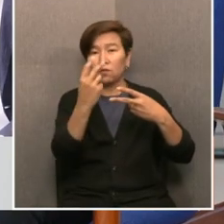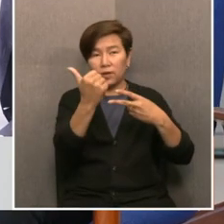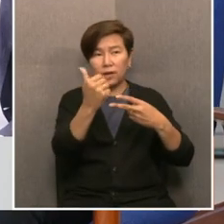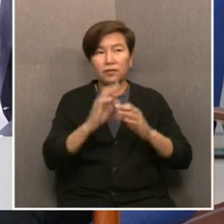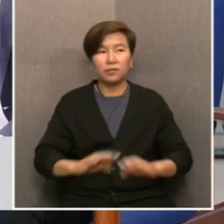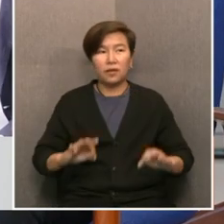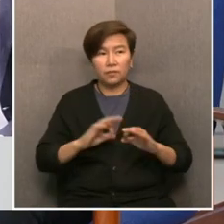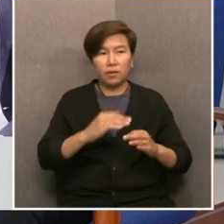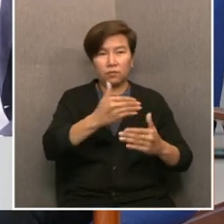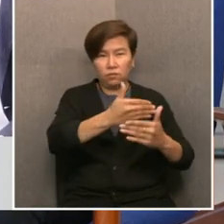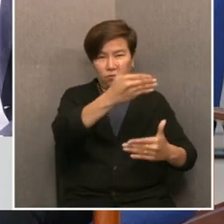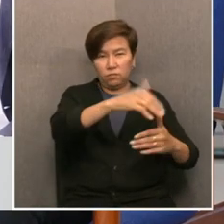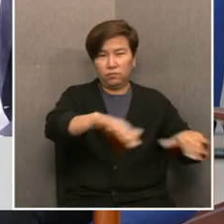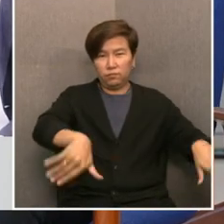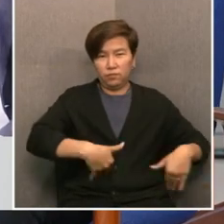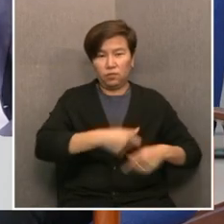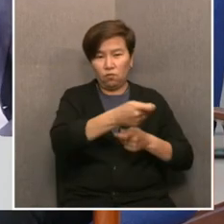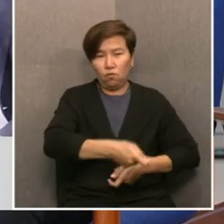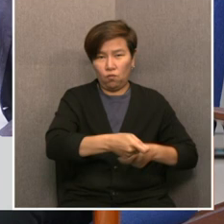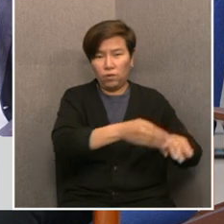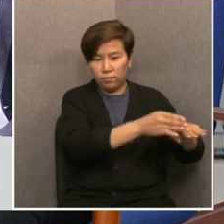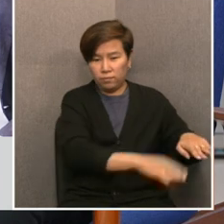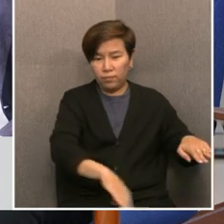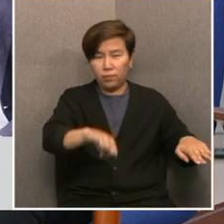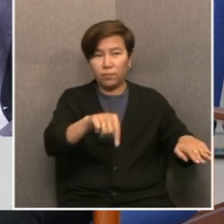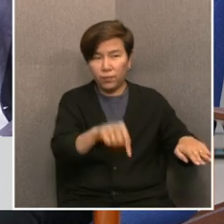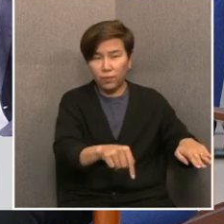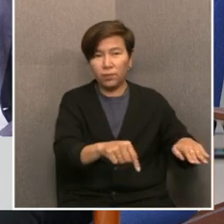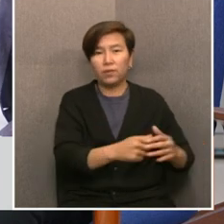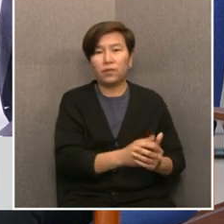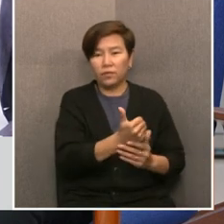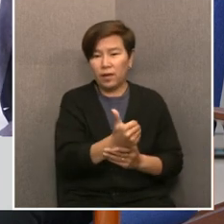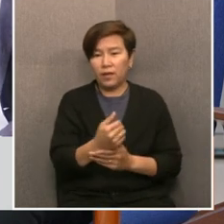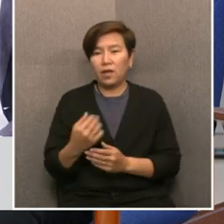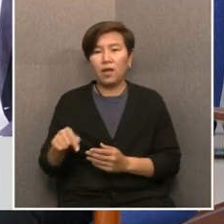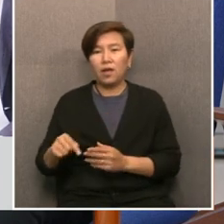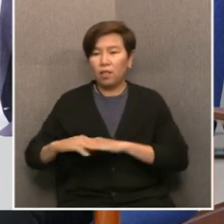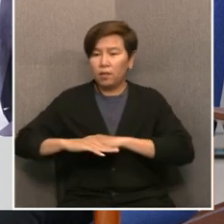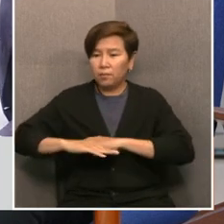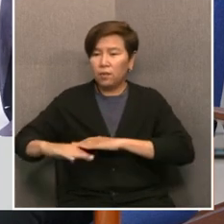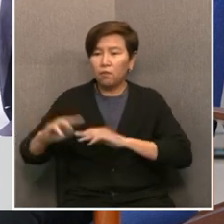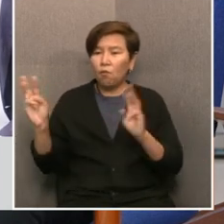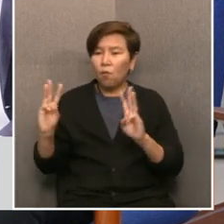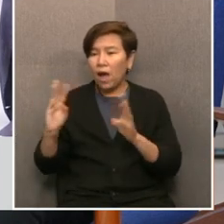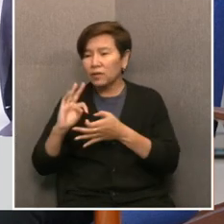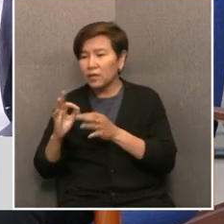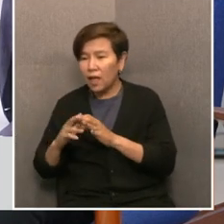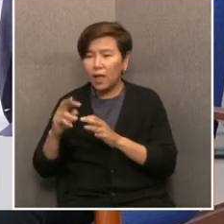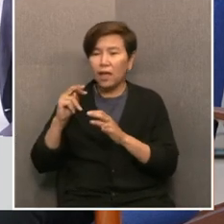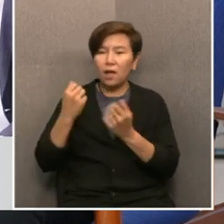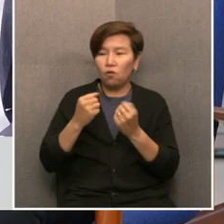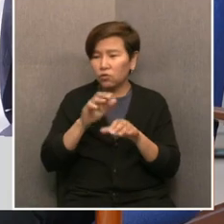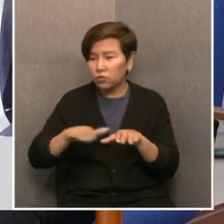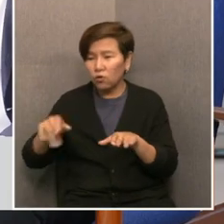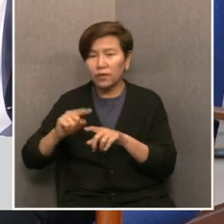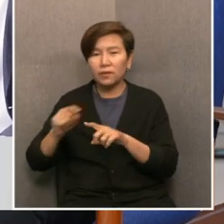อกเพิ่มแก้วน้ำ ใช่ครับ เพราะว่าถึงเวลาแล้วเนี่ยเวลาน้ำมากก็นำน้ำใส่แก้วน้ำได้เวลาถ้าเกิดว่าน้ำน้อยก็จะได้นำน้ำ